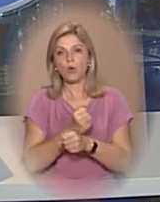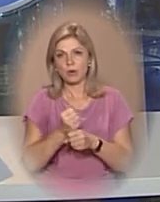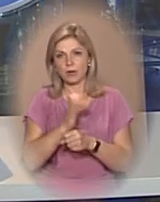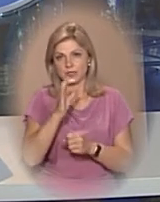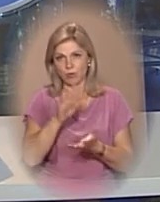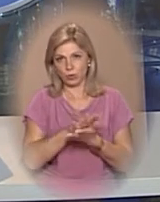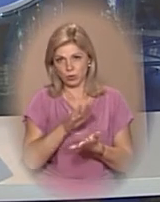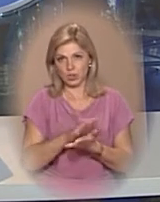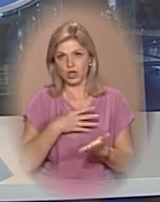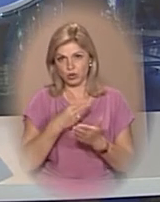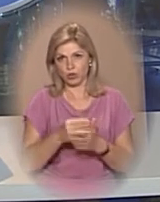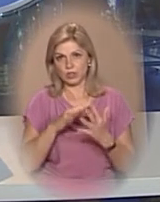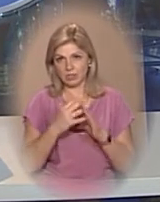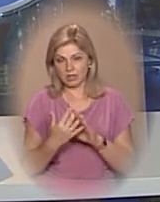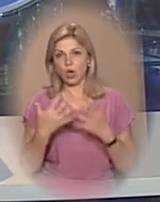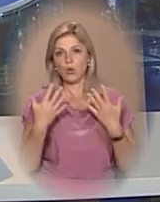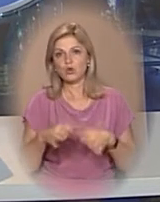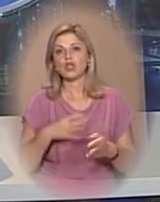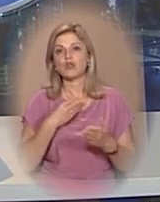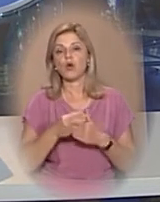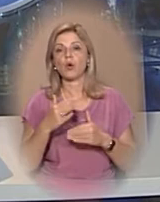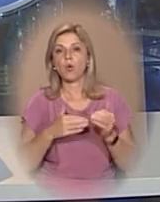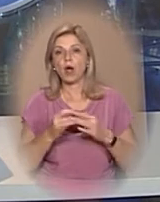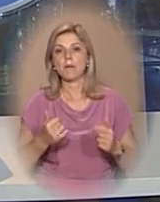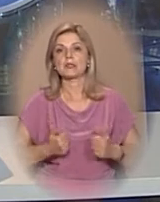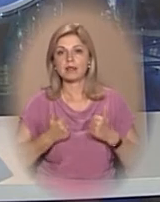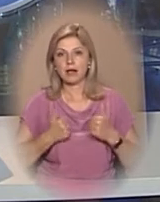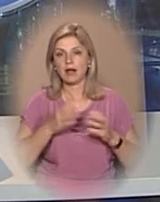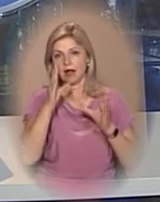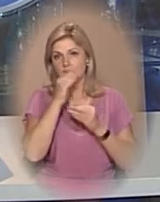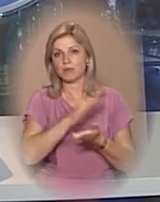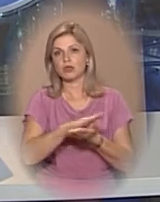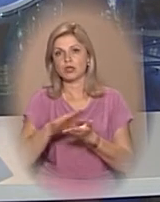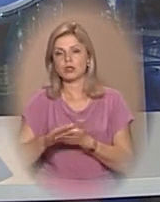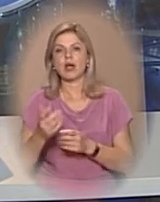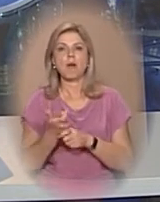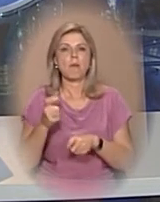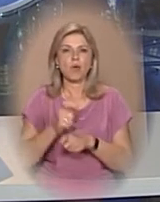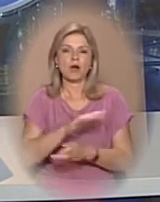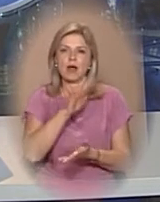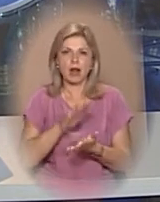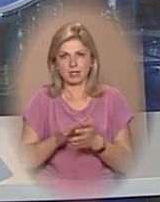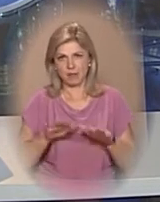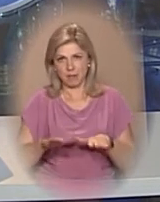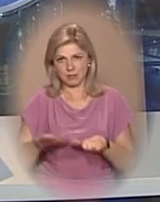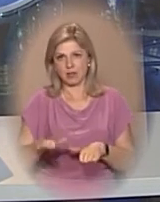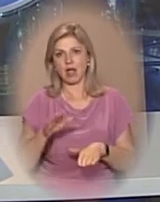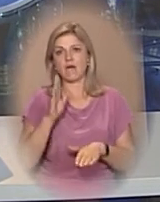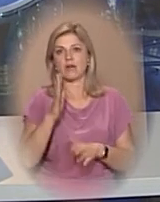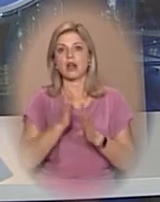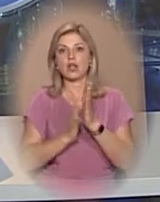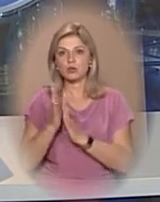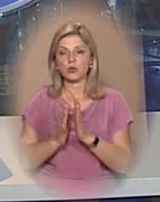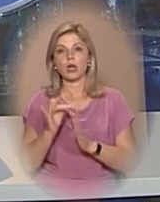населеному пункті. Вже вдалося руками і стараннями волонтерів розчистити найбільш захаращені ділянки лісу поблизу з населеним